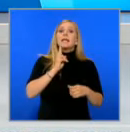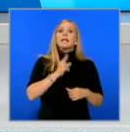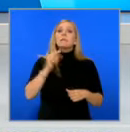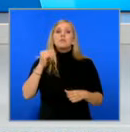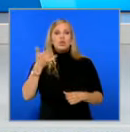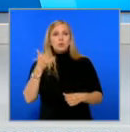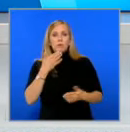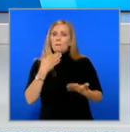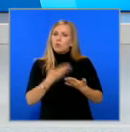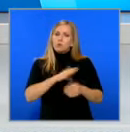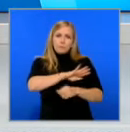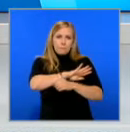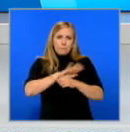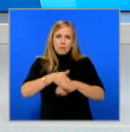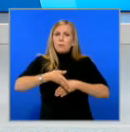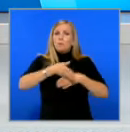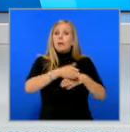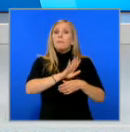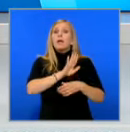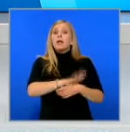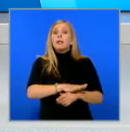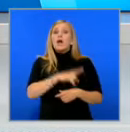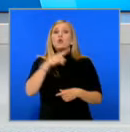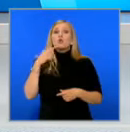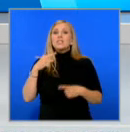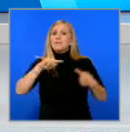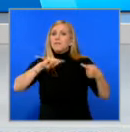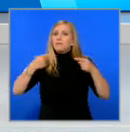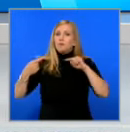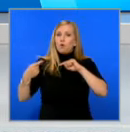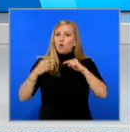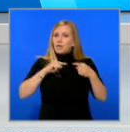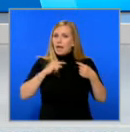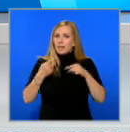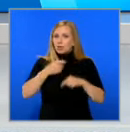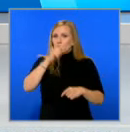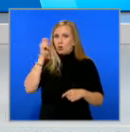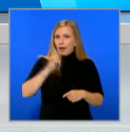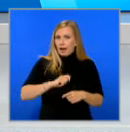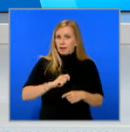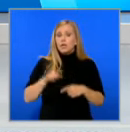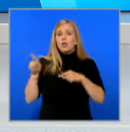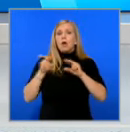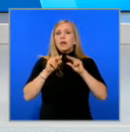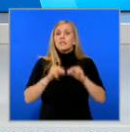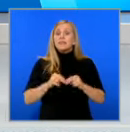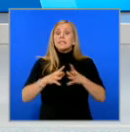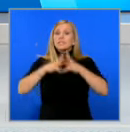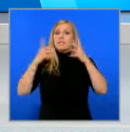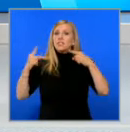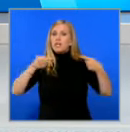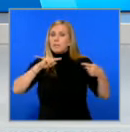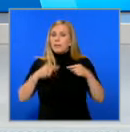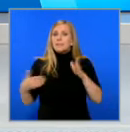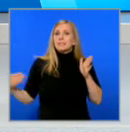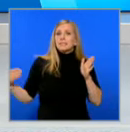пълна и безусловна подкрепа на русия във войната с украйна която определи като цитирам свещената битка срещу